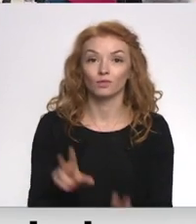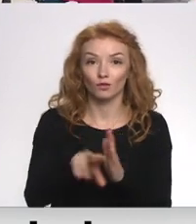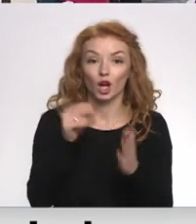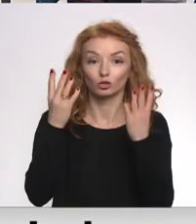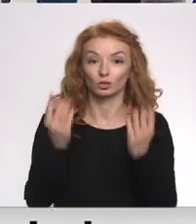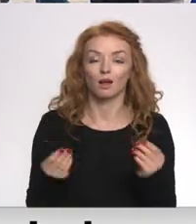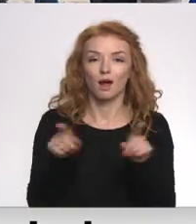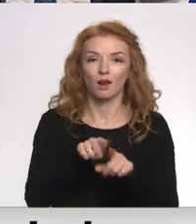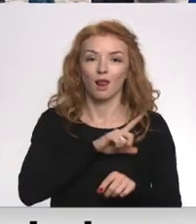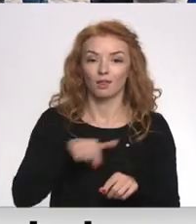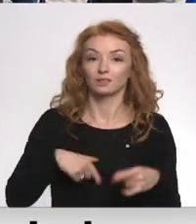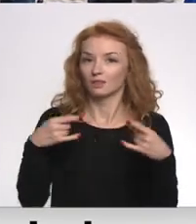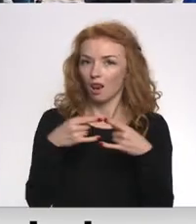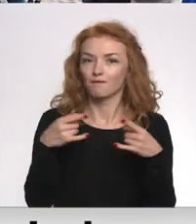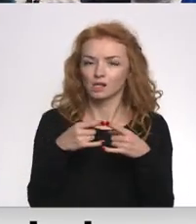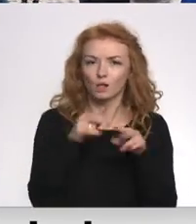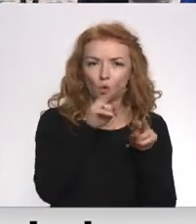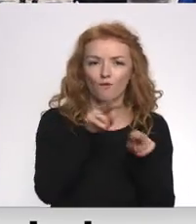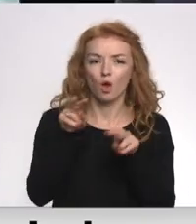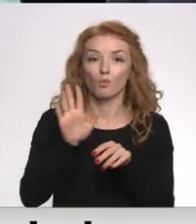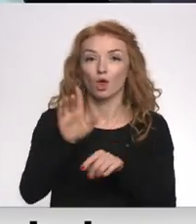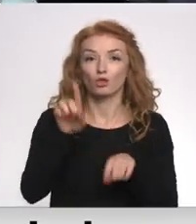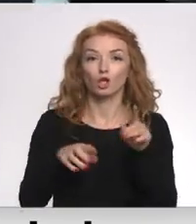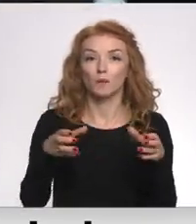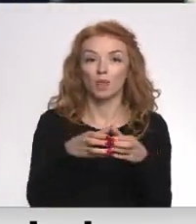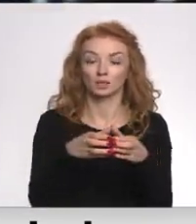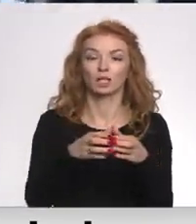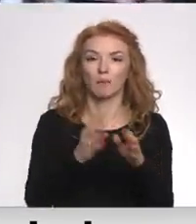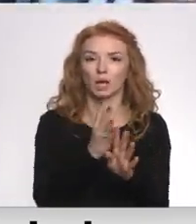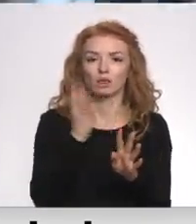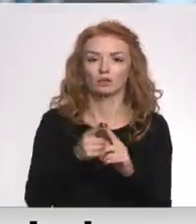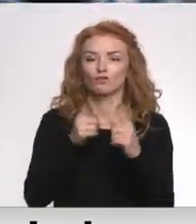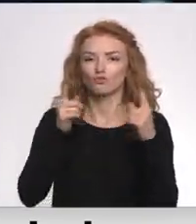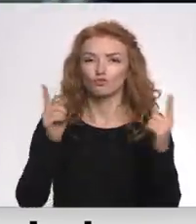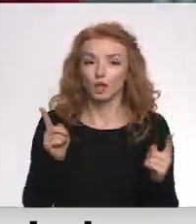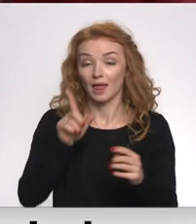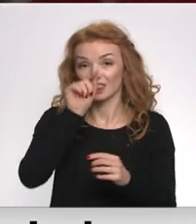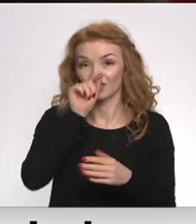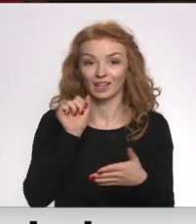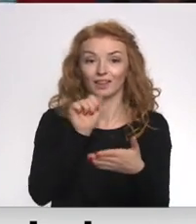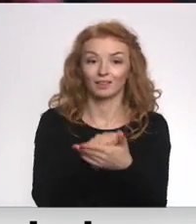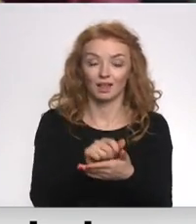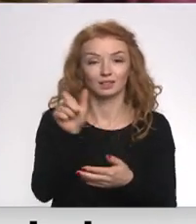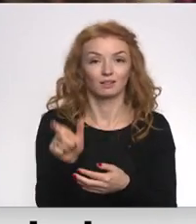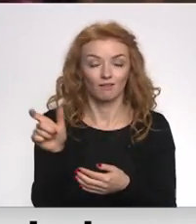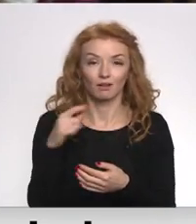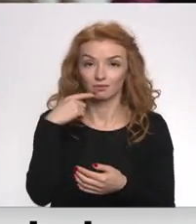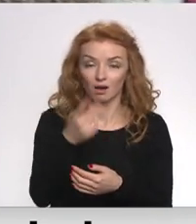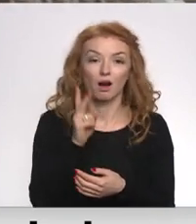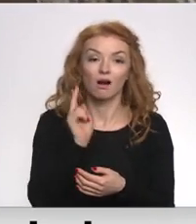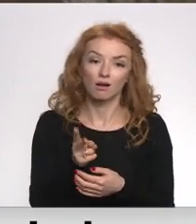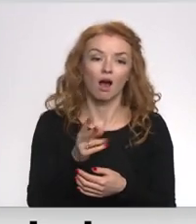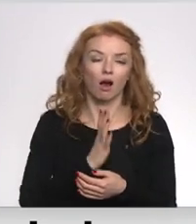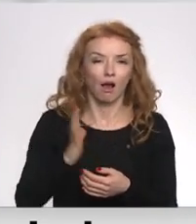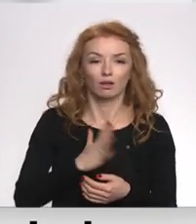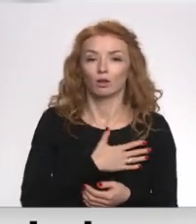Vēlēšana dienā arī Latvijas televīzija novēroja, ka pie dažiem iecirkņiem rindas ir garas. Mikroblogošanas vietnē Twitter cilvēki norāda, ka nācies gaidīt ļoti